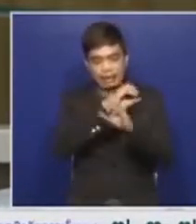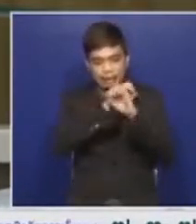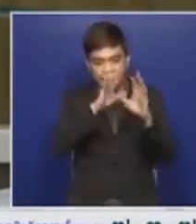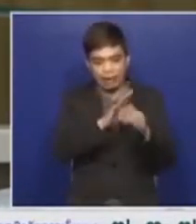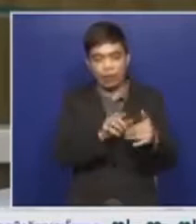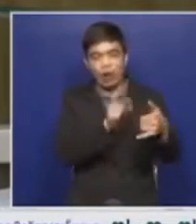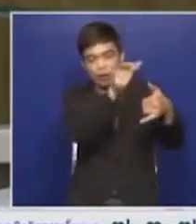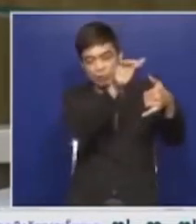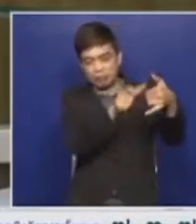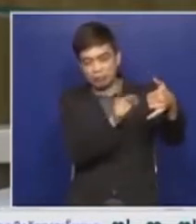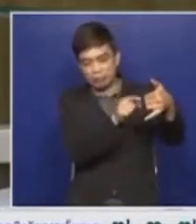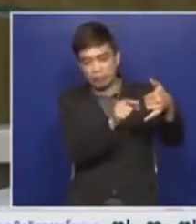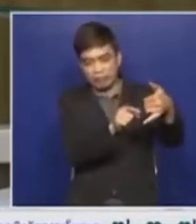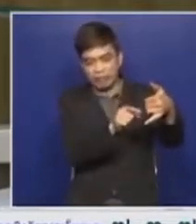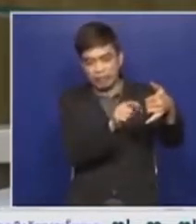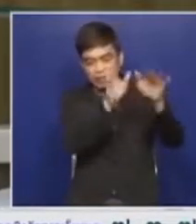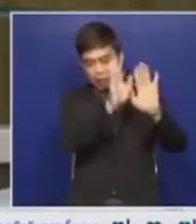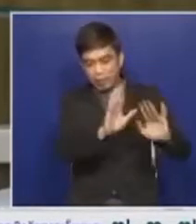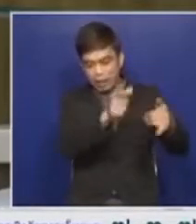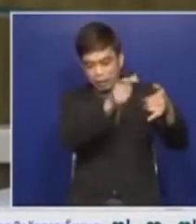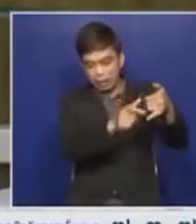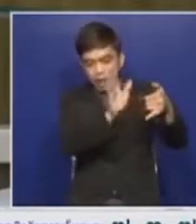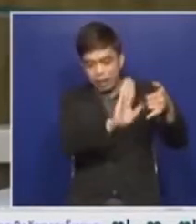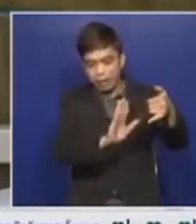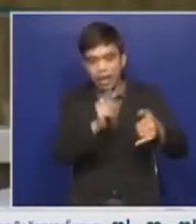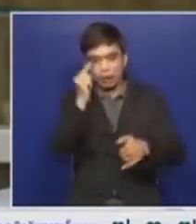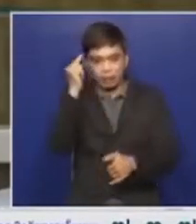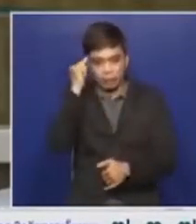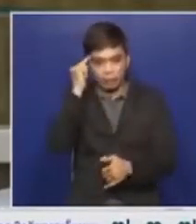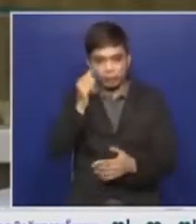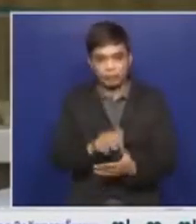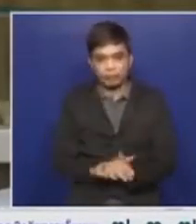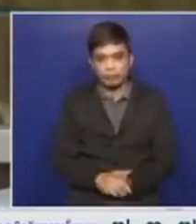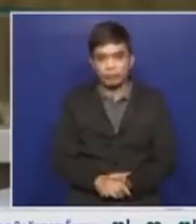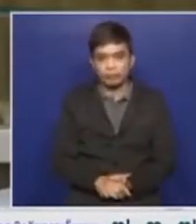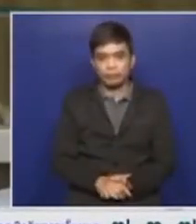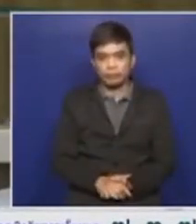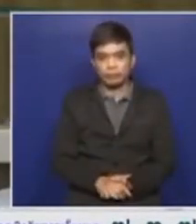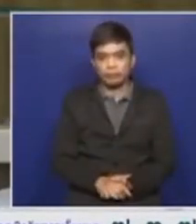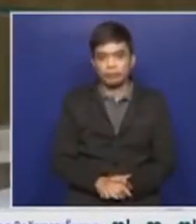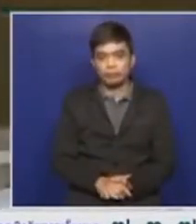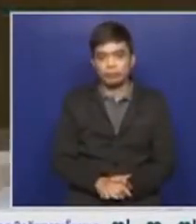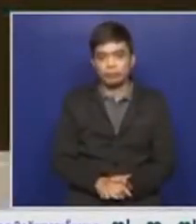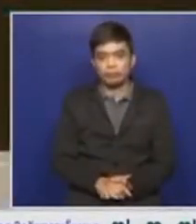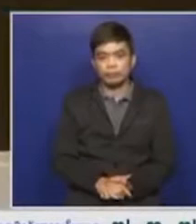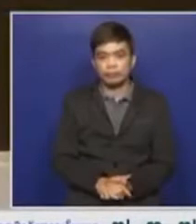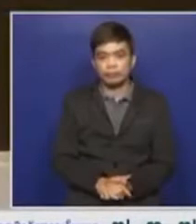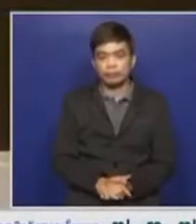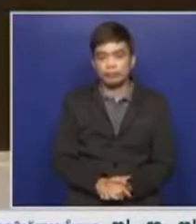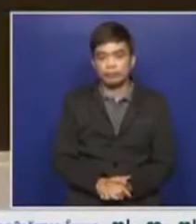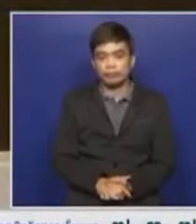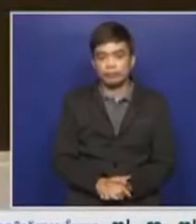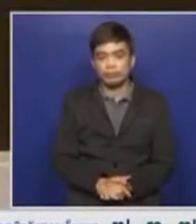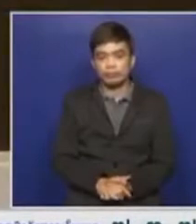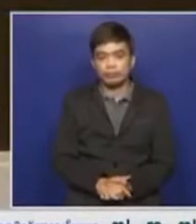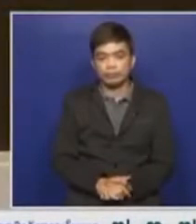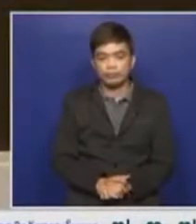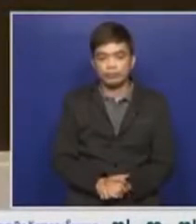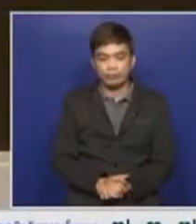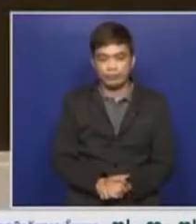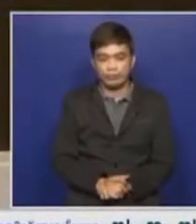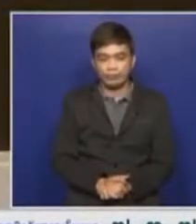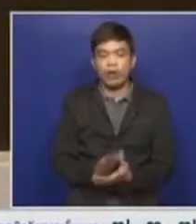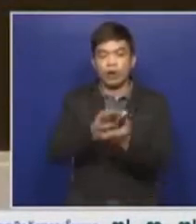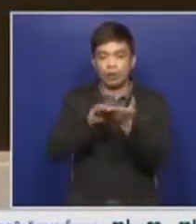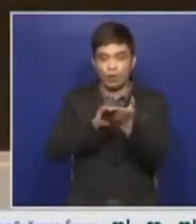มีวุฒิภาวะแค่ไหนครับขอบคุณครับท่านจังสิบ้านครับผมจะใช้ครับขออนุญาต